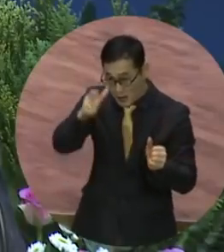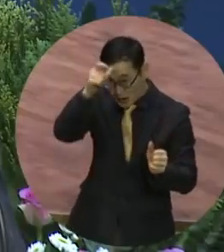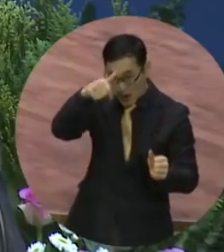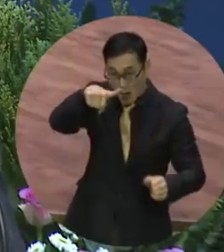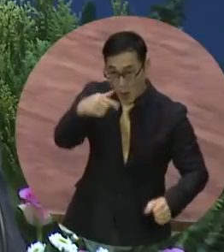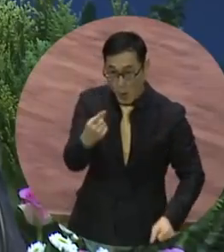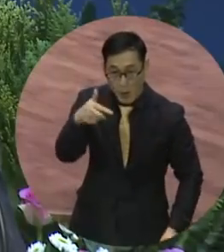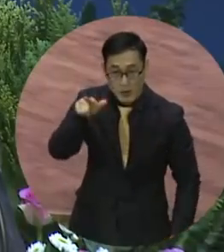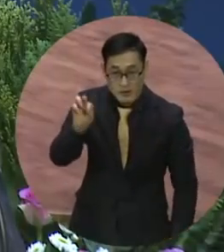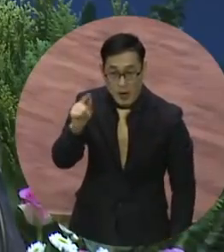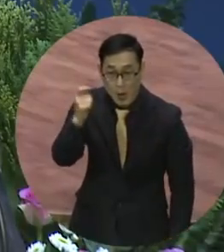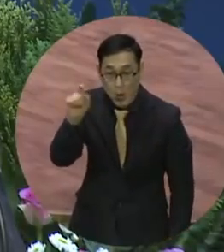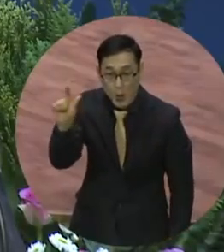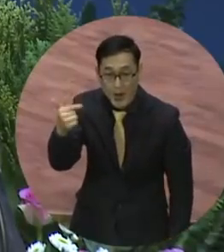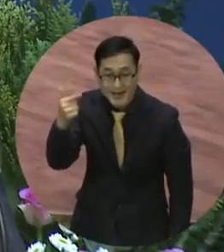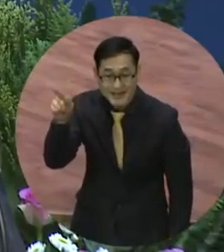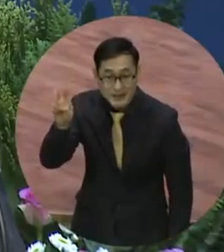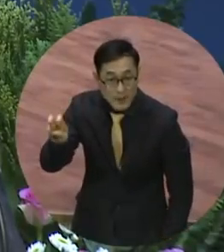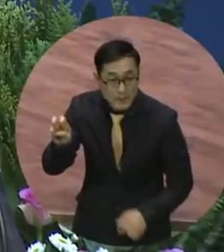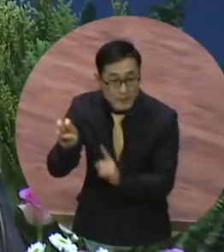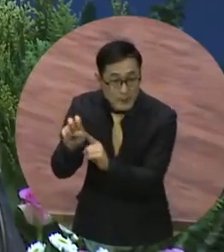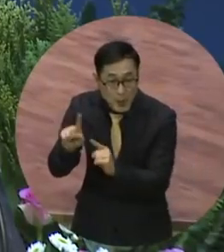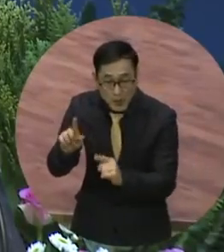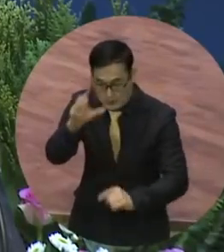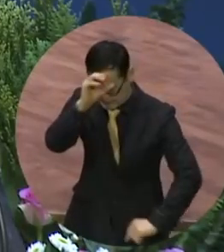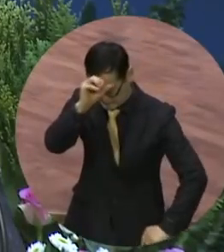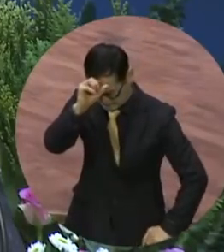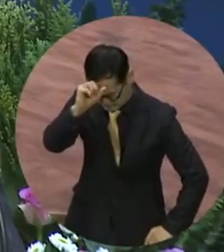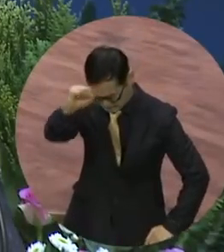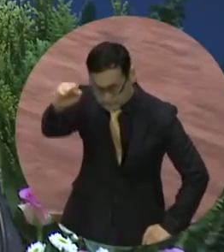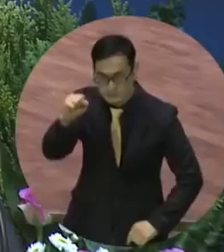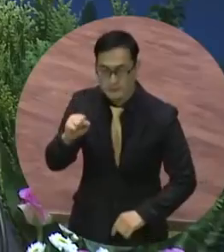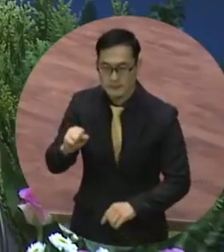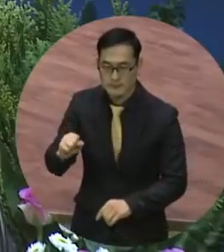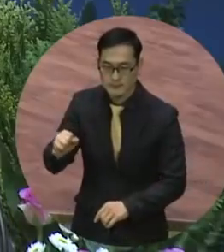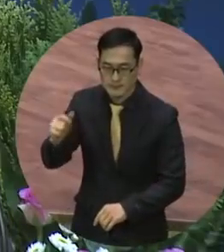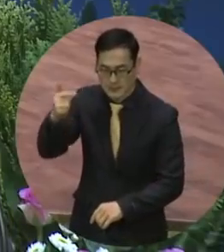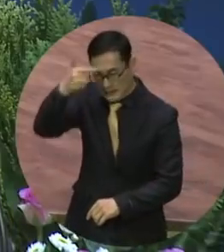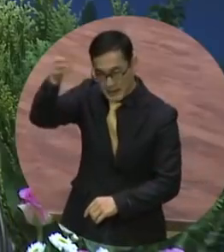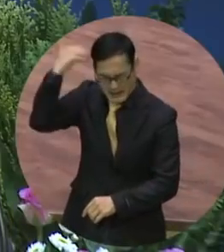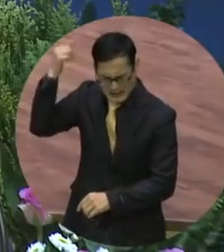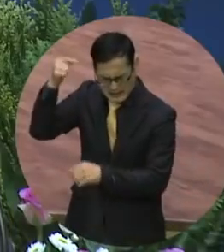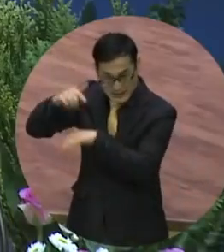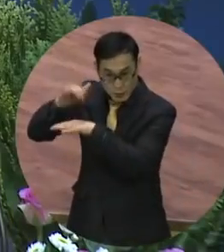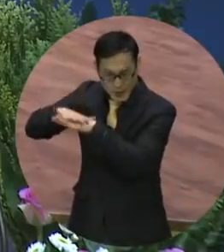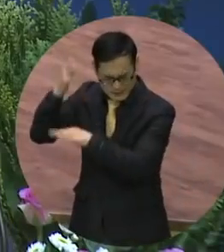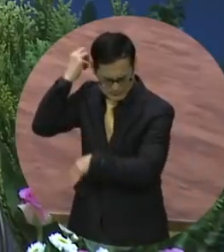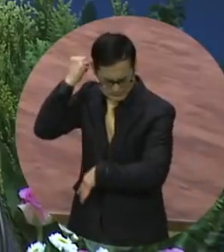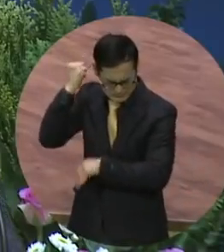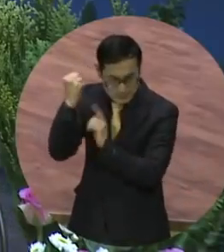고정관념에 밖에 있어가지고 늘 편견 선입견 속에 살아가면 안 된단 말이에요.